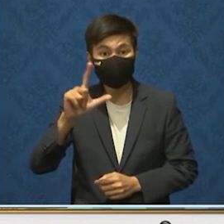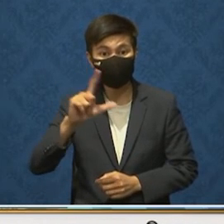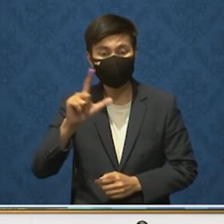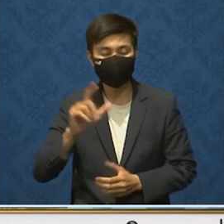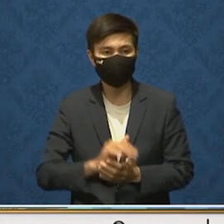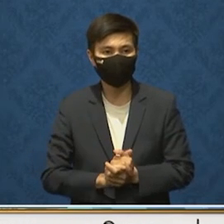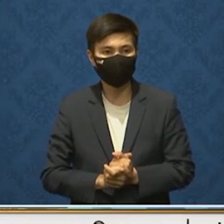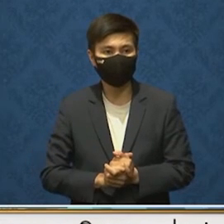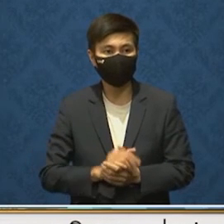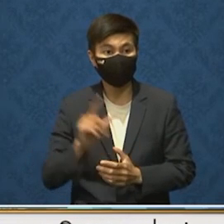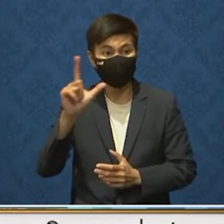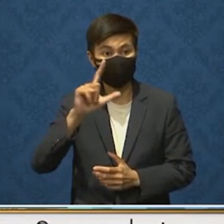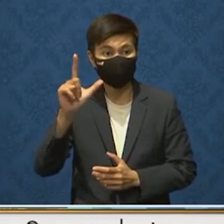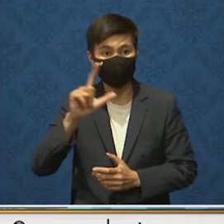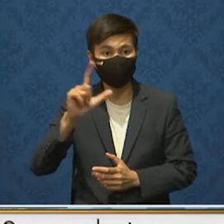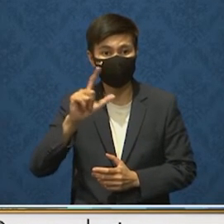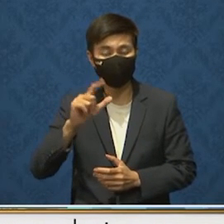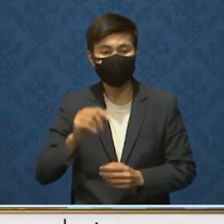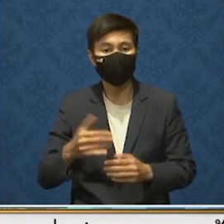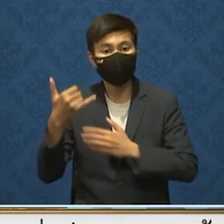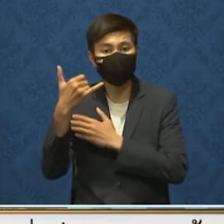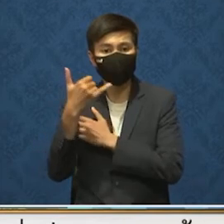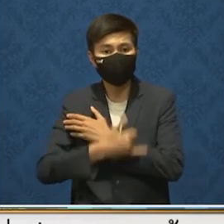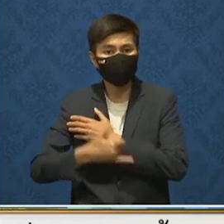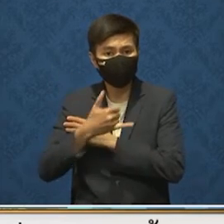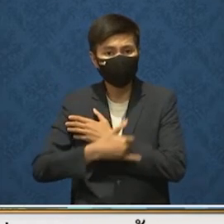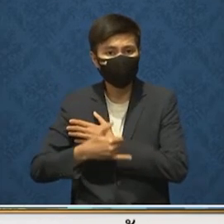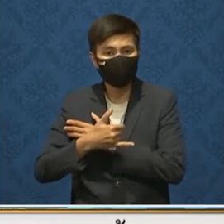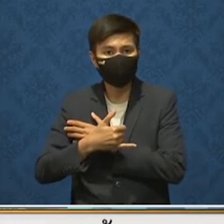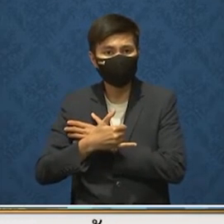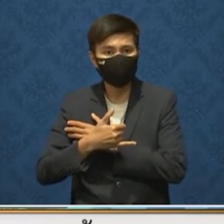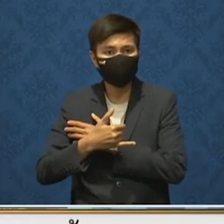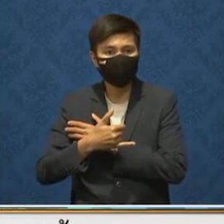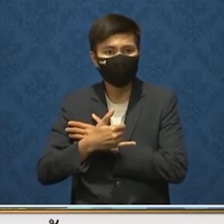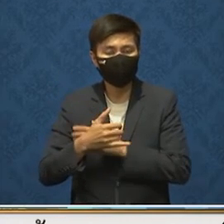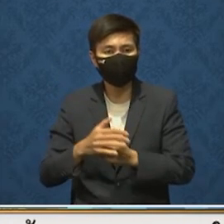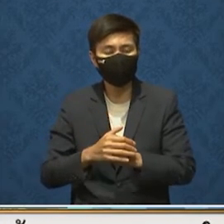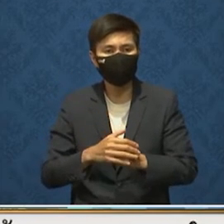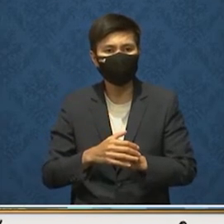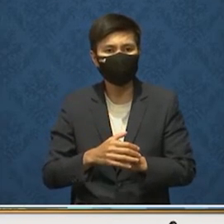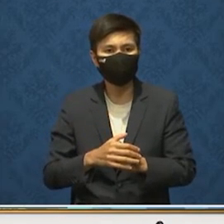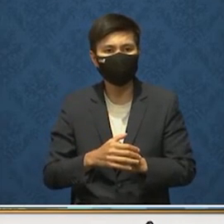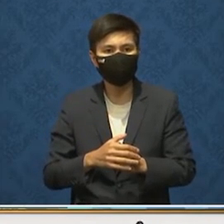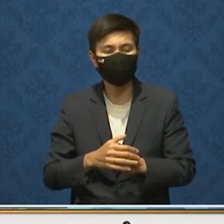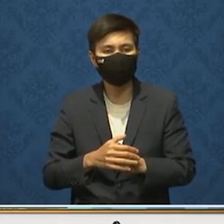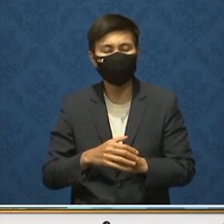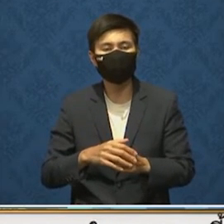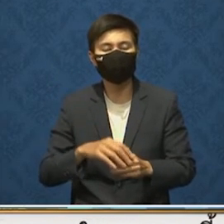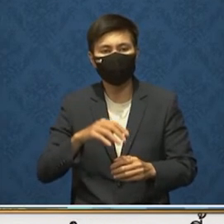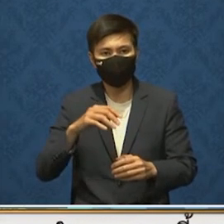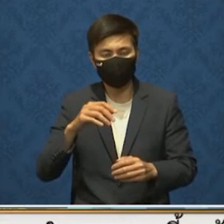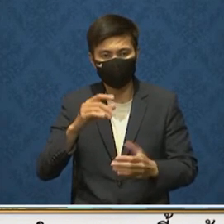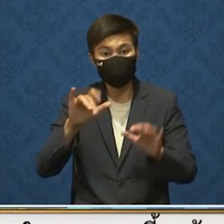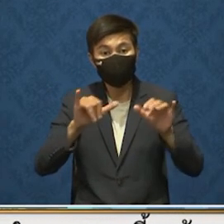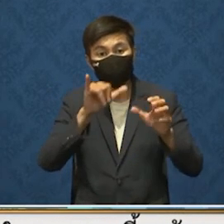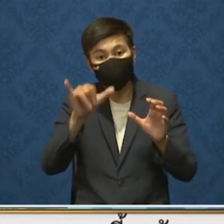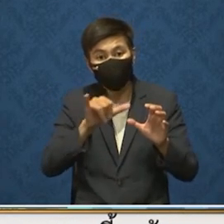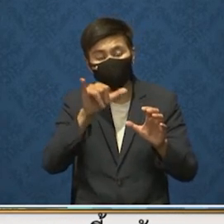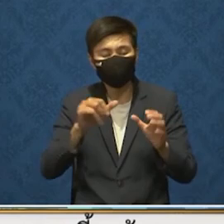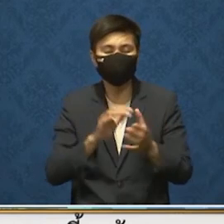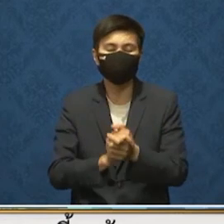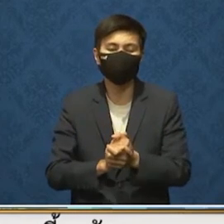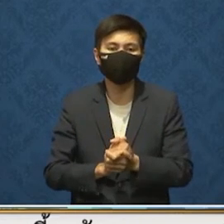เป็นปเทศ Heat, Scandinavian นะครัการ Kollopchon น้อยนะครับเช่น Denmark Sweden ,